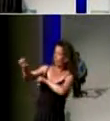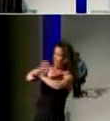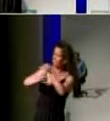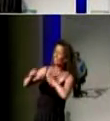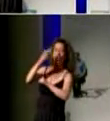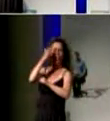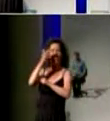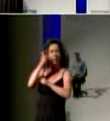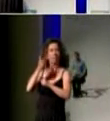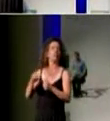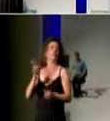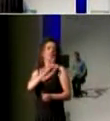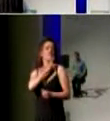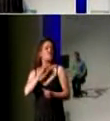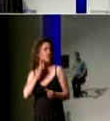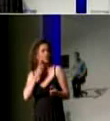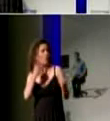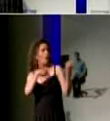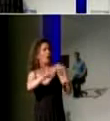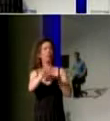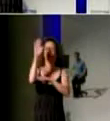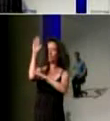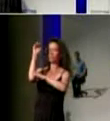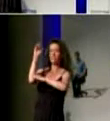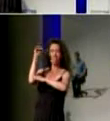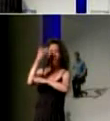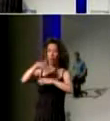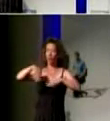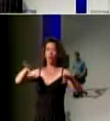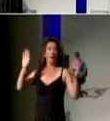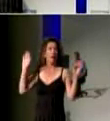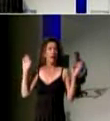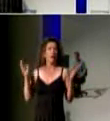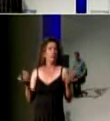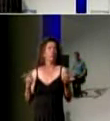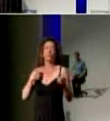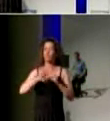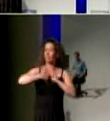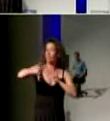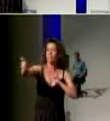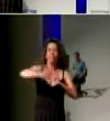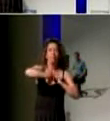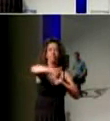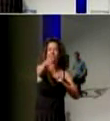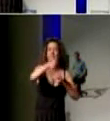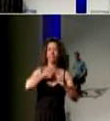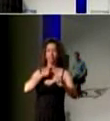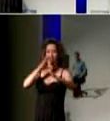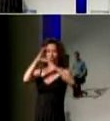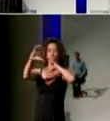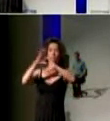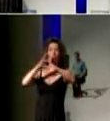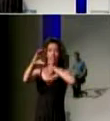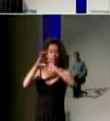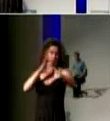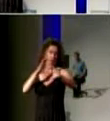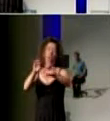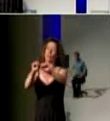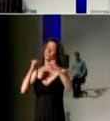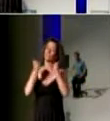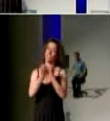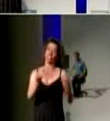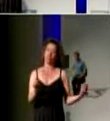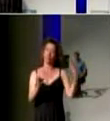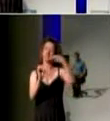activités de loisirs, aller au restaurant, aller au cinéma, pouvoir se transporter, pouvoir communiquer. La participation